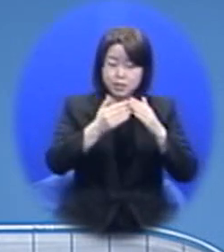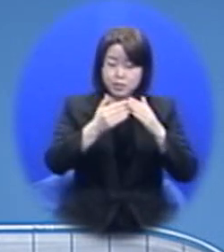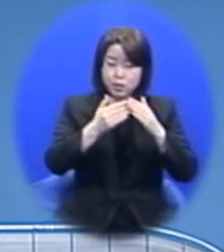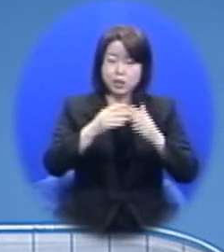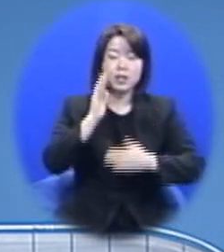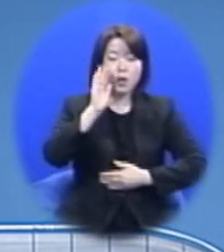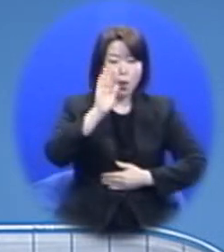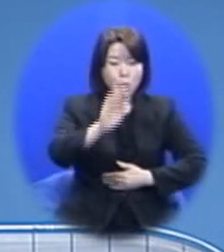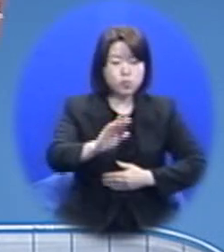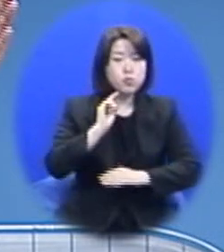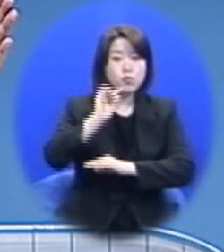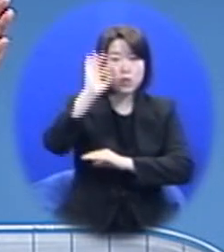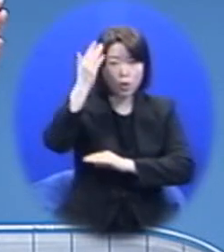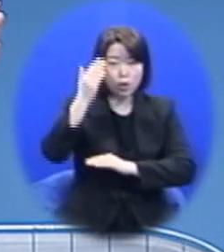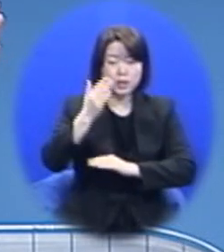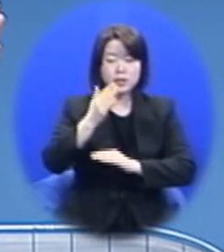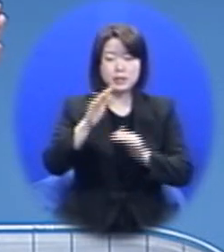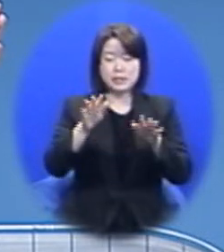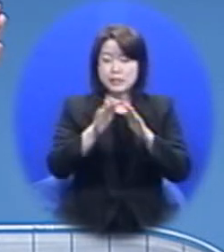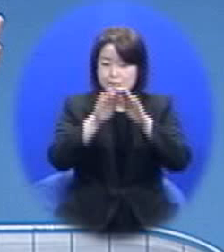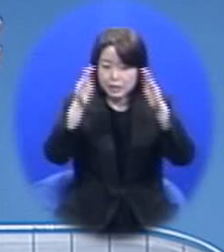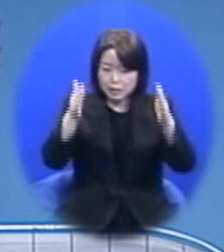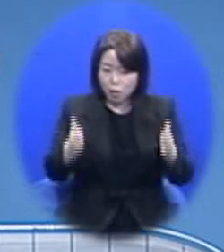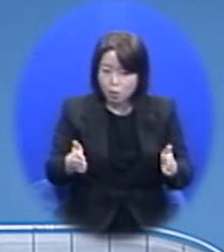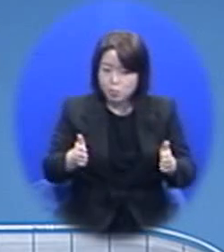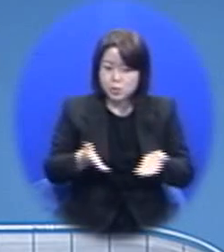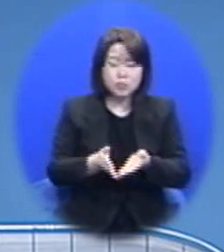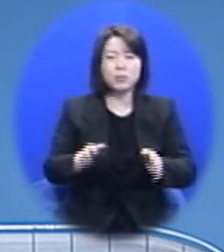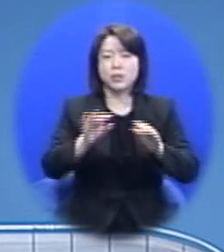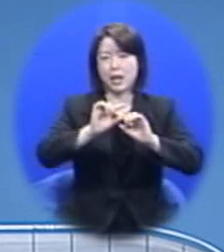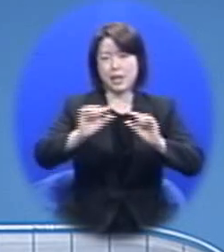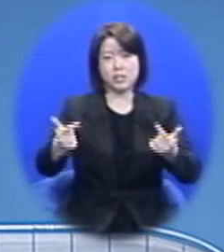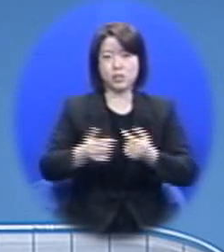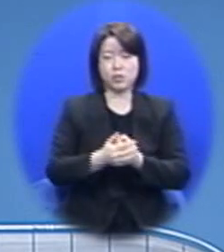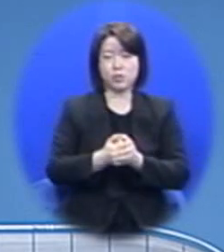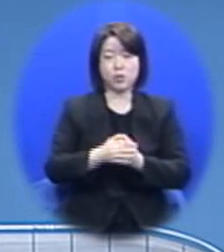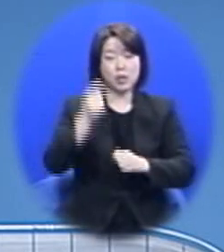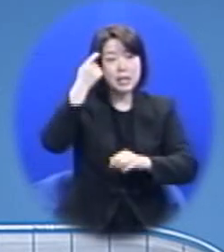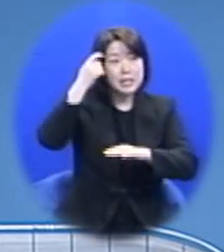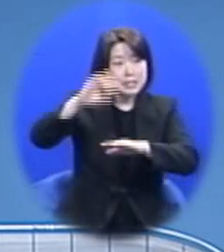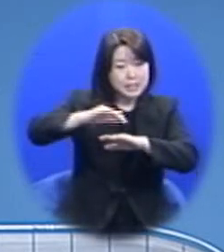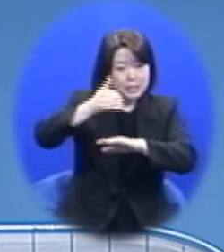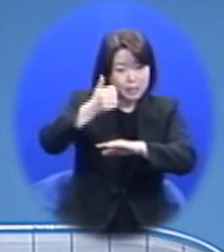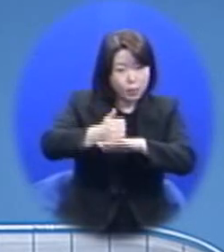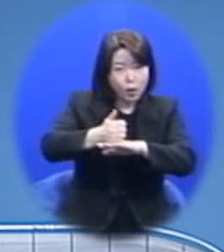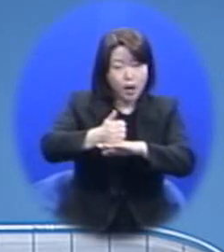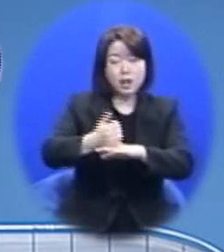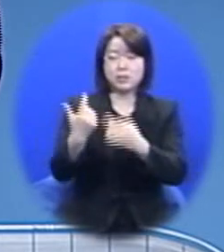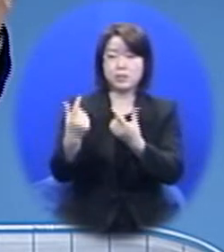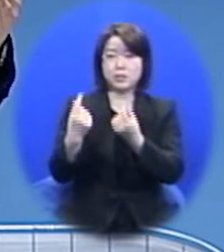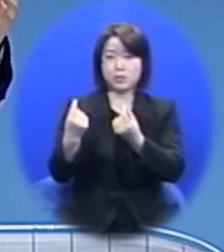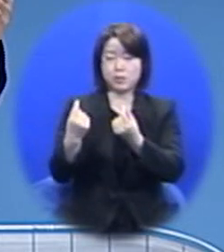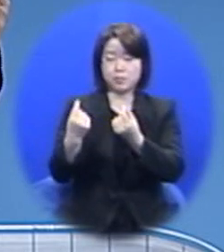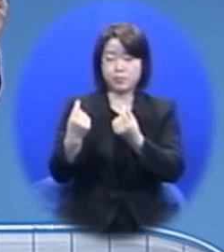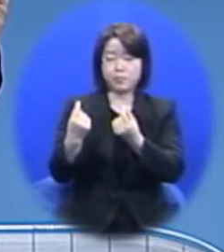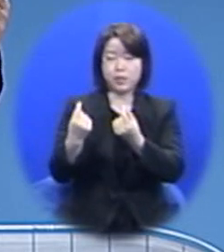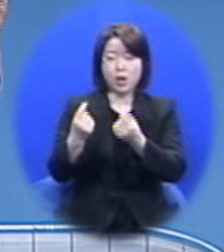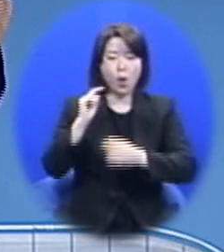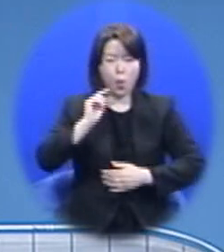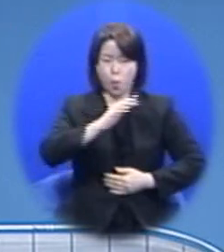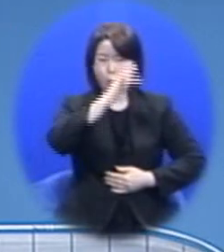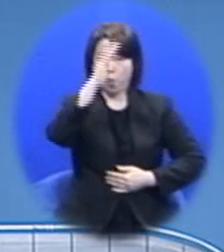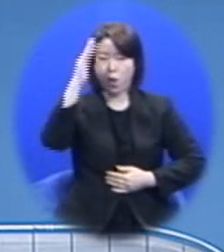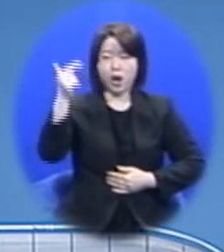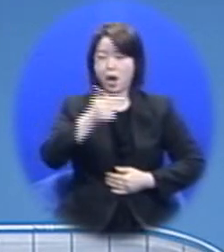영광은 건물이 아니었습니다. 솔로몬 성전과 같이 그 화려한